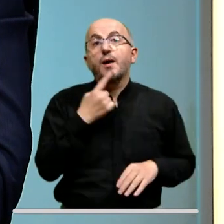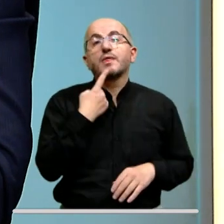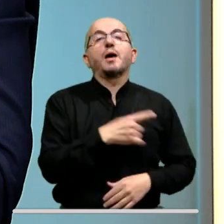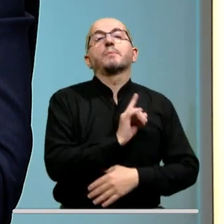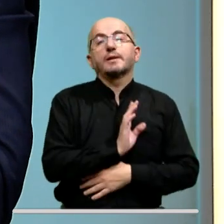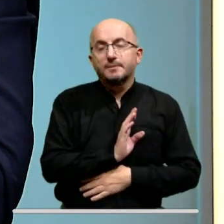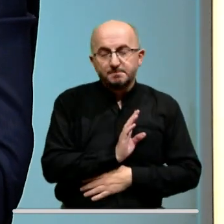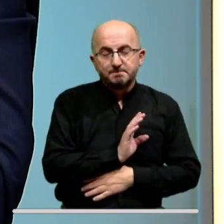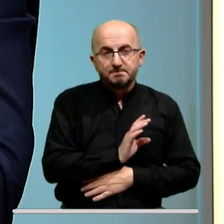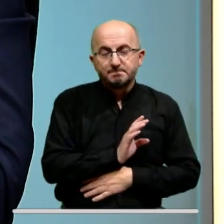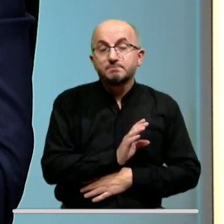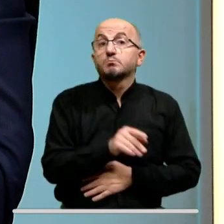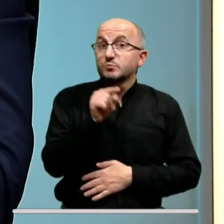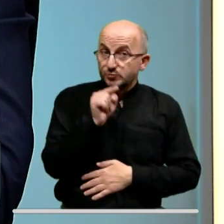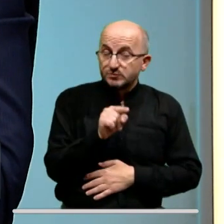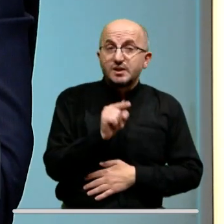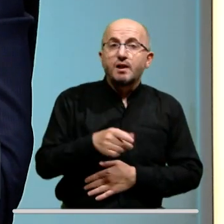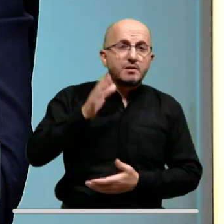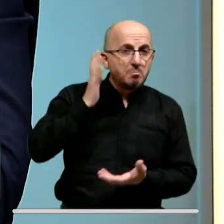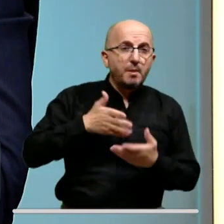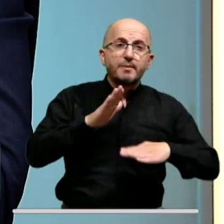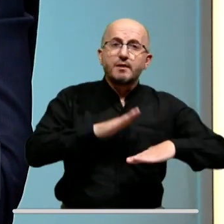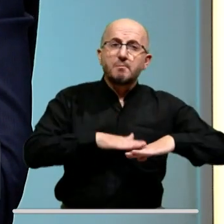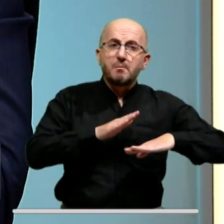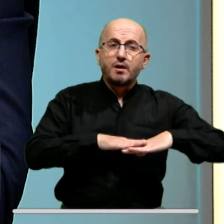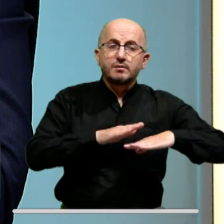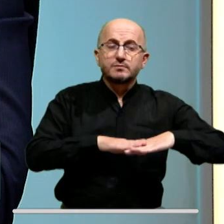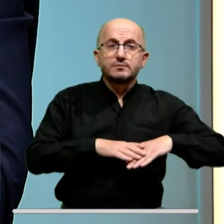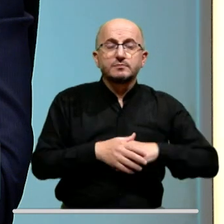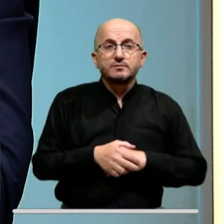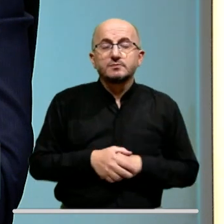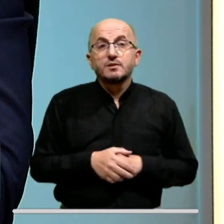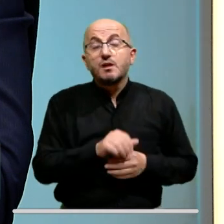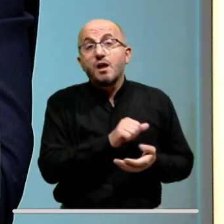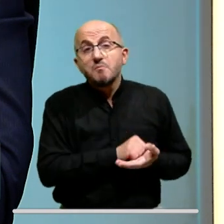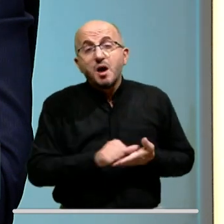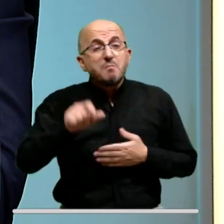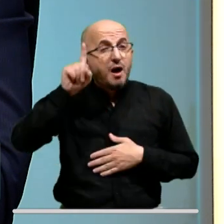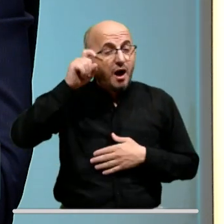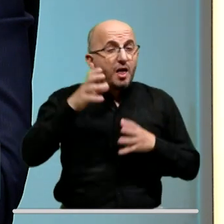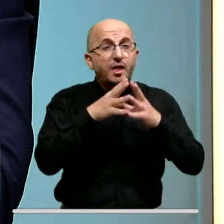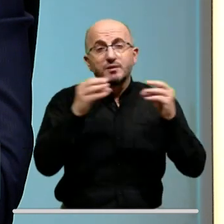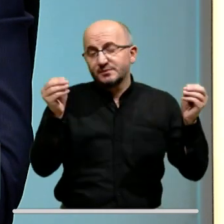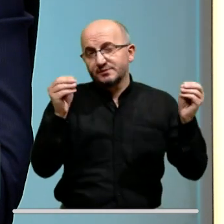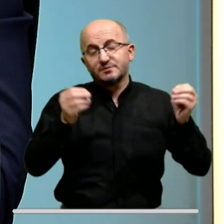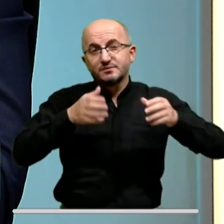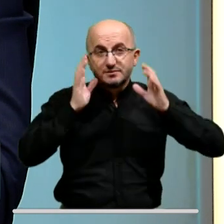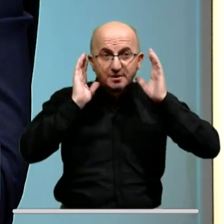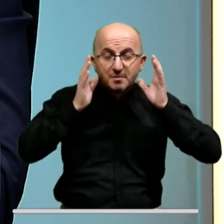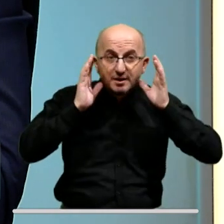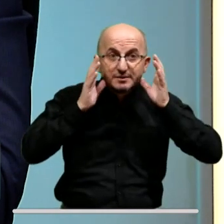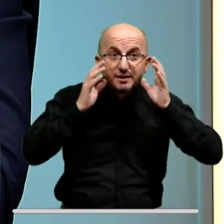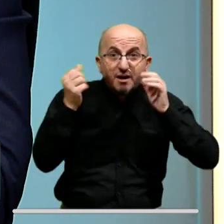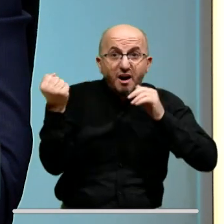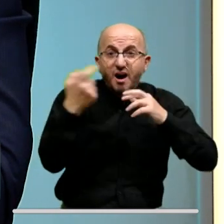bunlara. Evet, bunlar ibadet yapmakla bu durumda olanlar. Yani tamamen aklını kaybedip efendim namazın